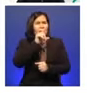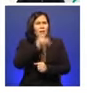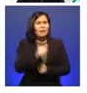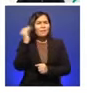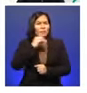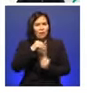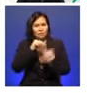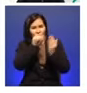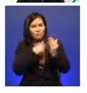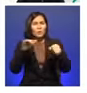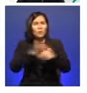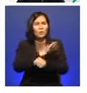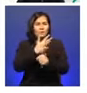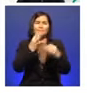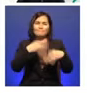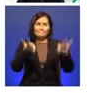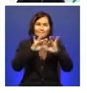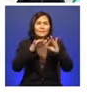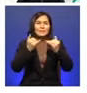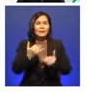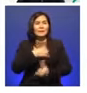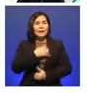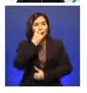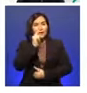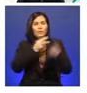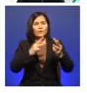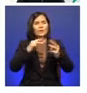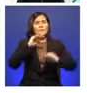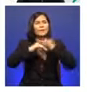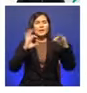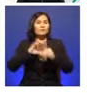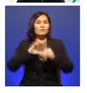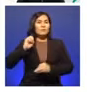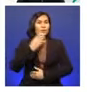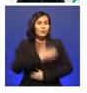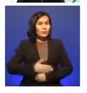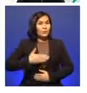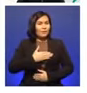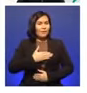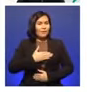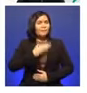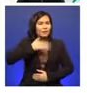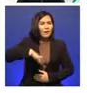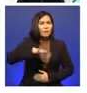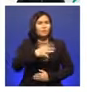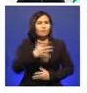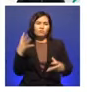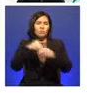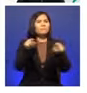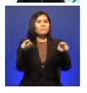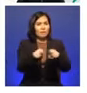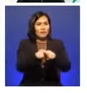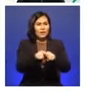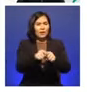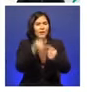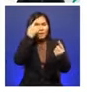ะฉะนั้นสิ่งที่ภาคประชาสังคมอยากเห็นคือการพัฒนาสวัสดิการสุขภาพเป็นระบบประกันสุขภาพทั่วหน้าระบบเดียวนะฮะที่ครอบคลุมประชากร